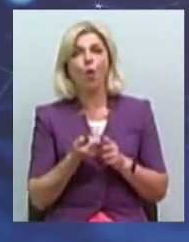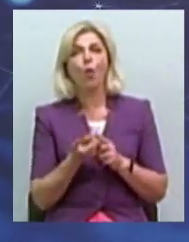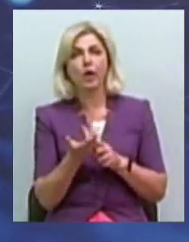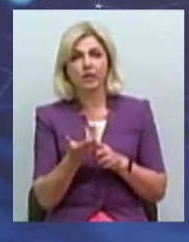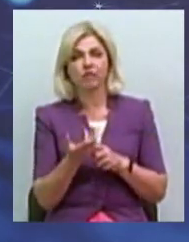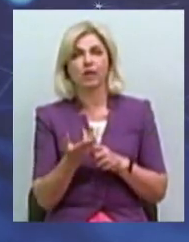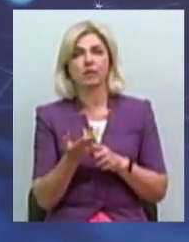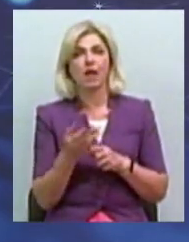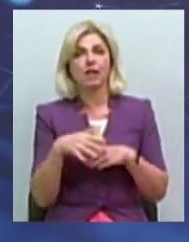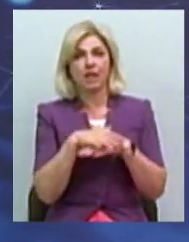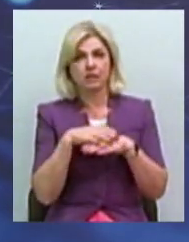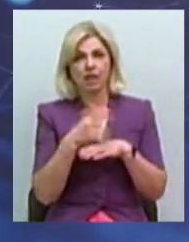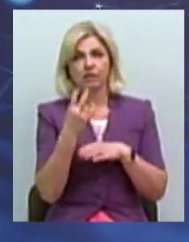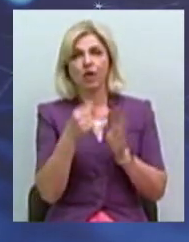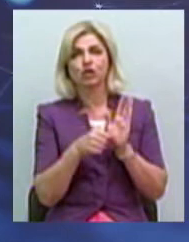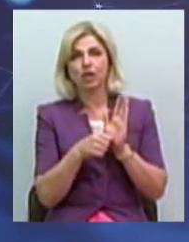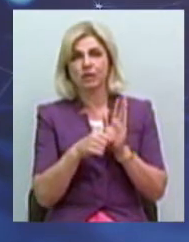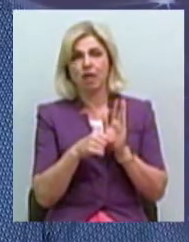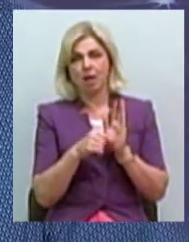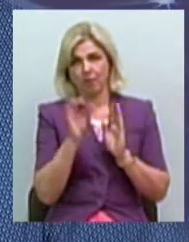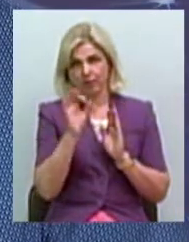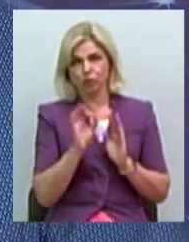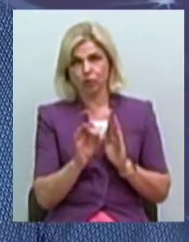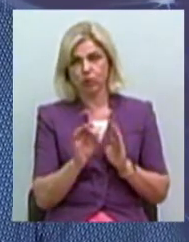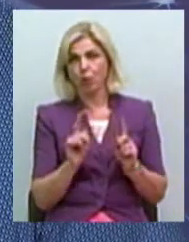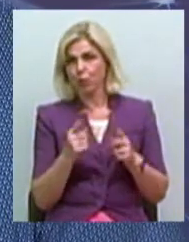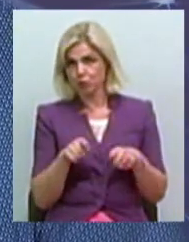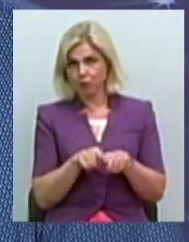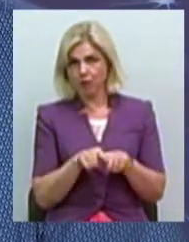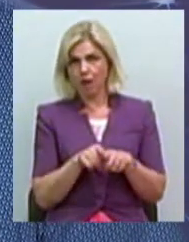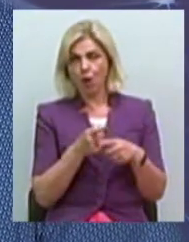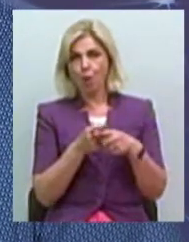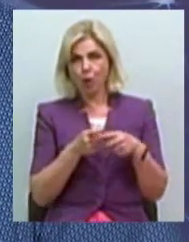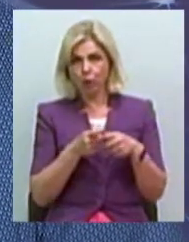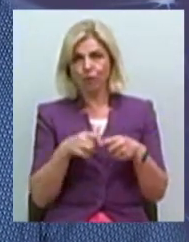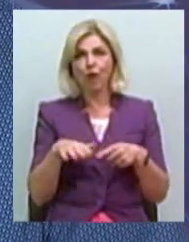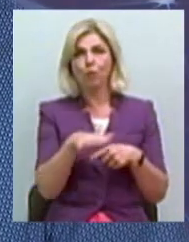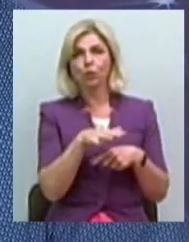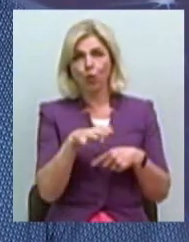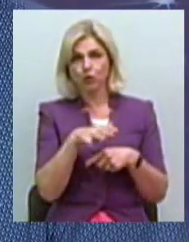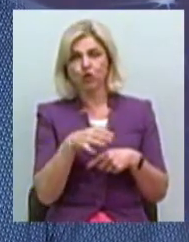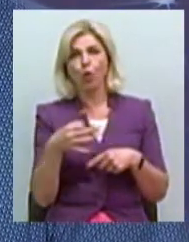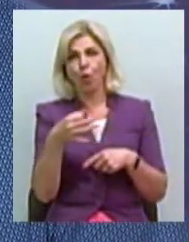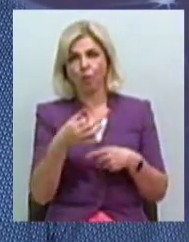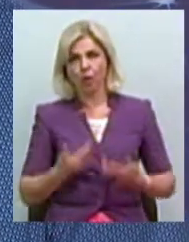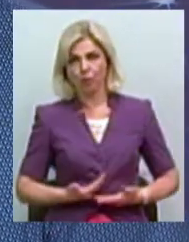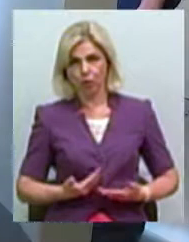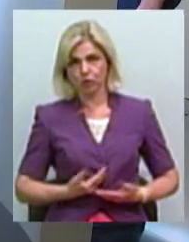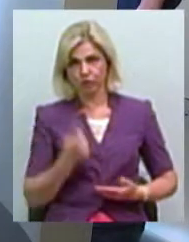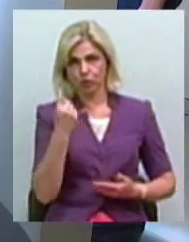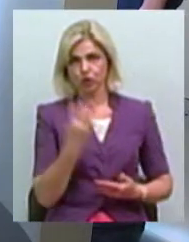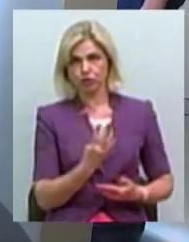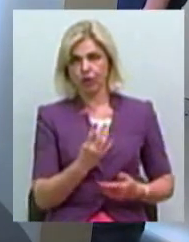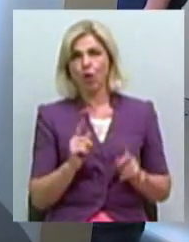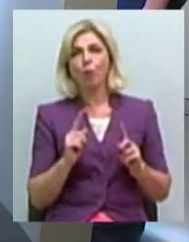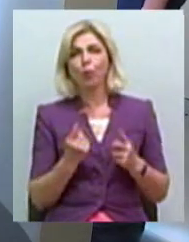цих ОТГ 26% населення області. Як так сталося, що на половині площі області проживає чверть? І чому